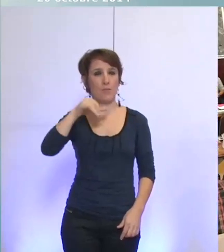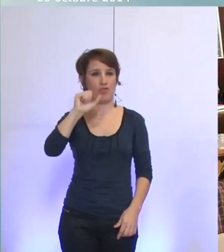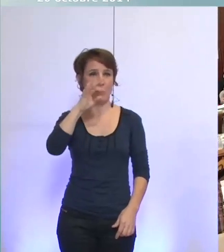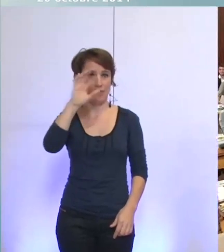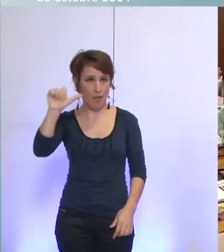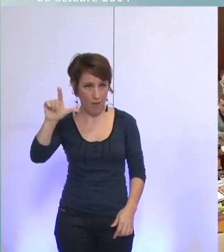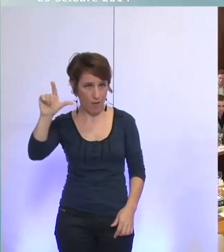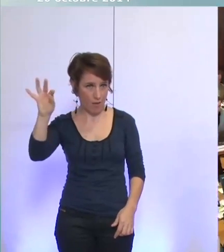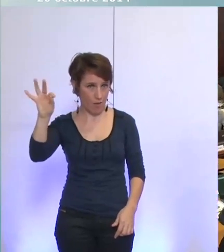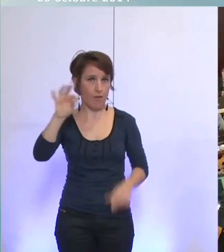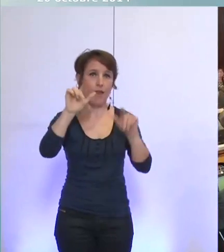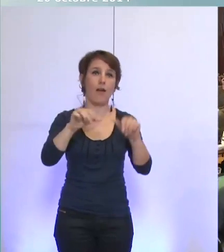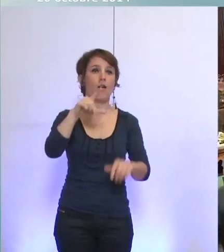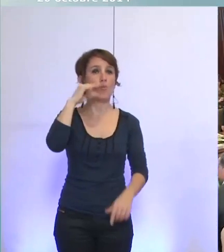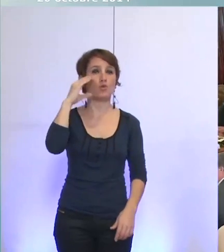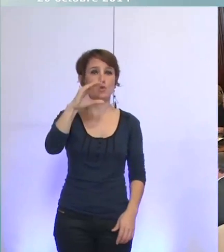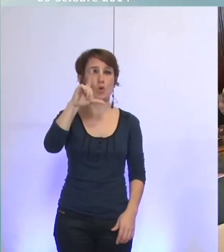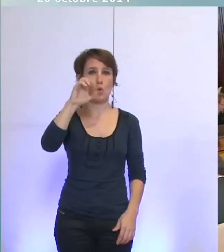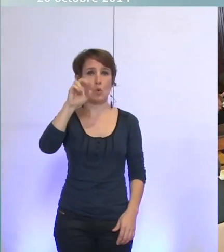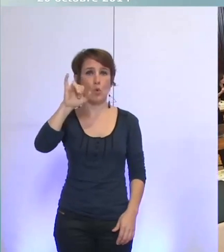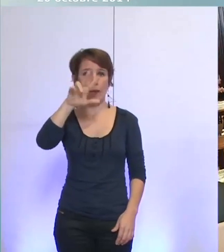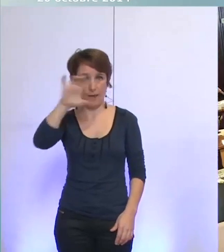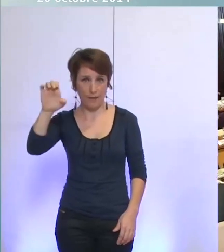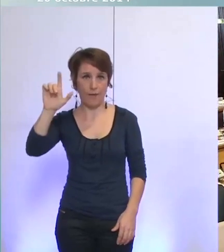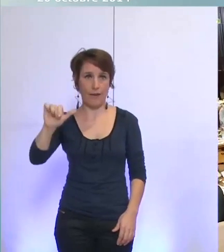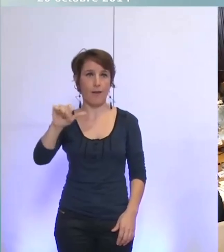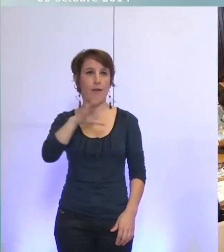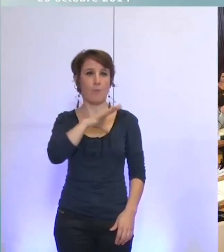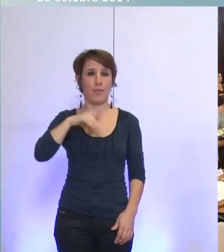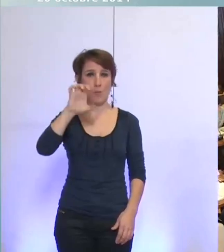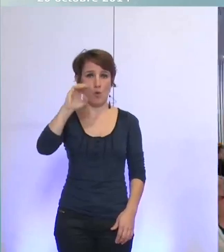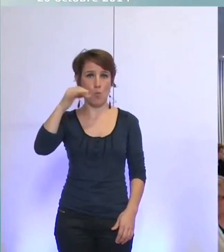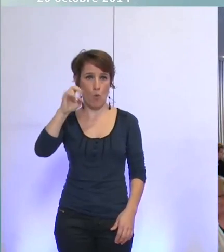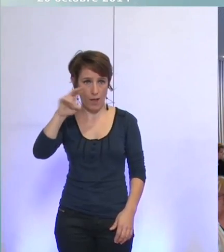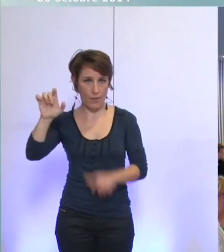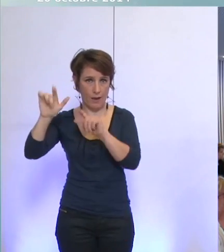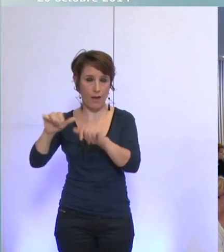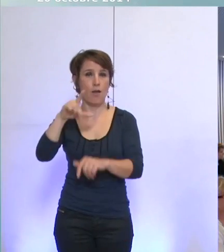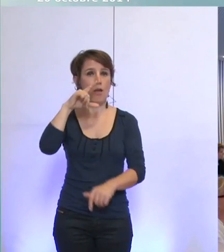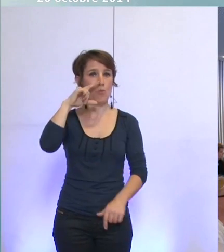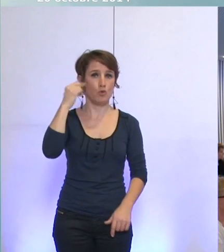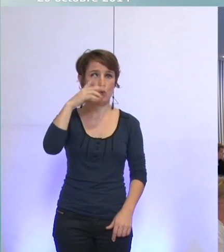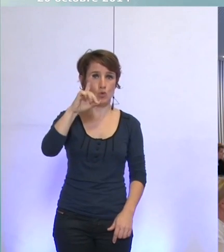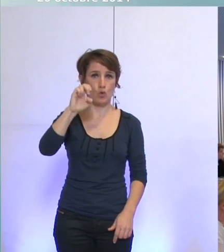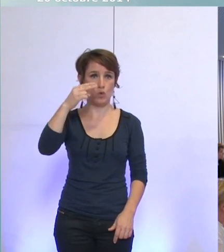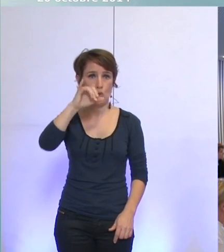Pascal Couer, Laetitia Lemoine, Alain Denoyel, Lucille